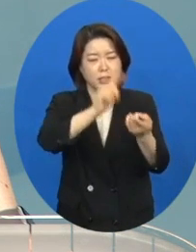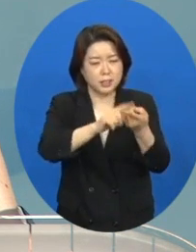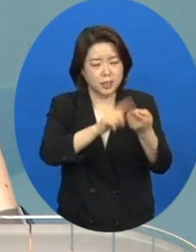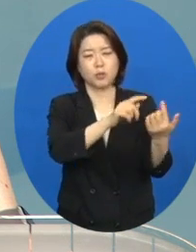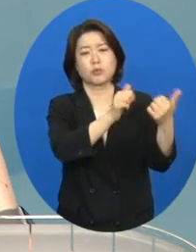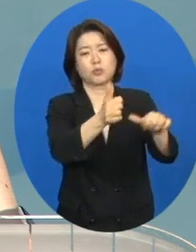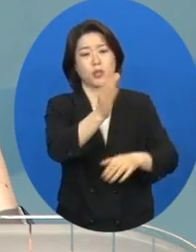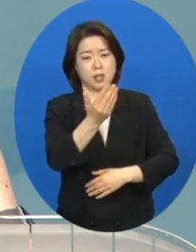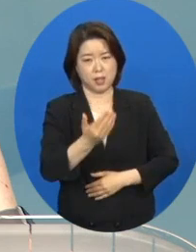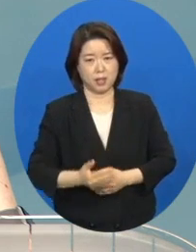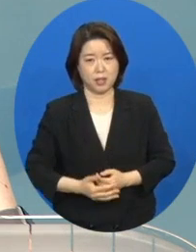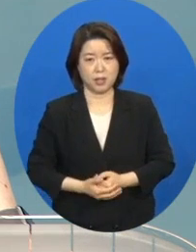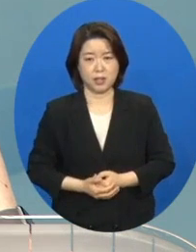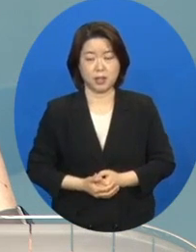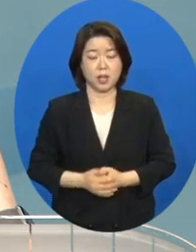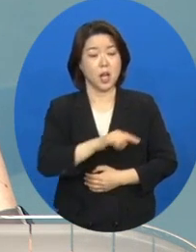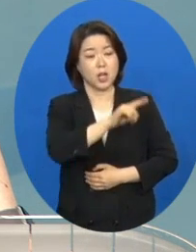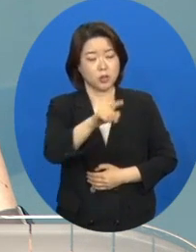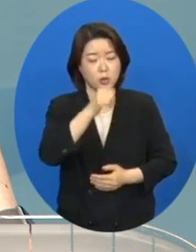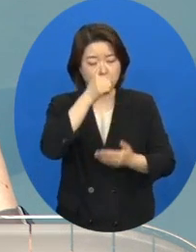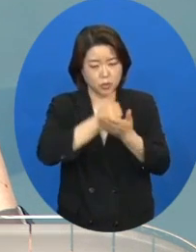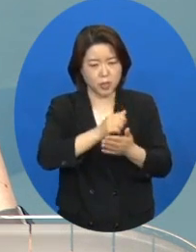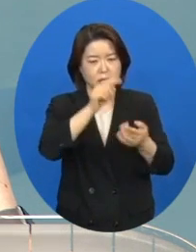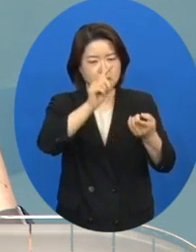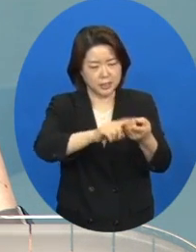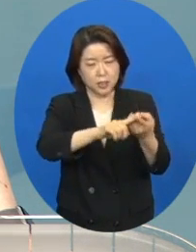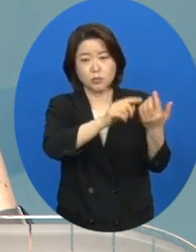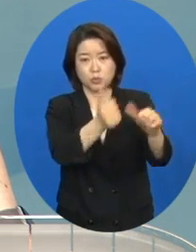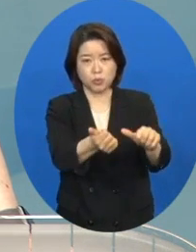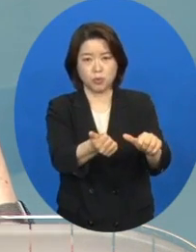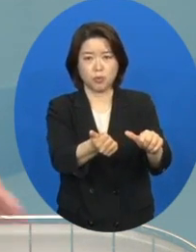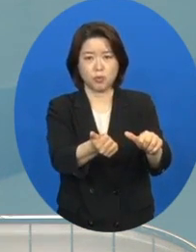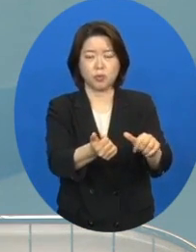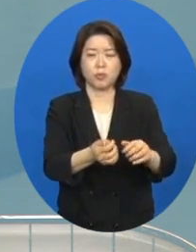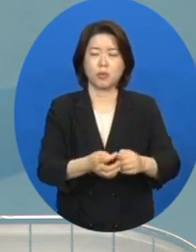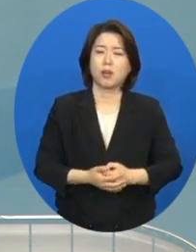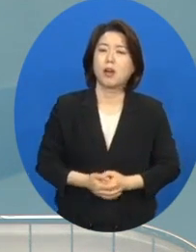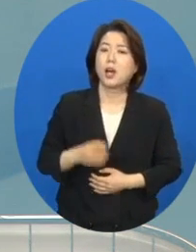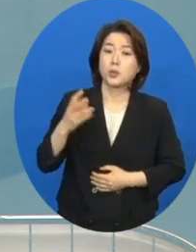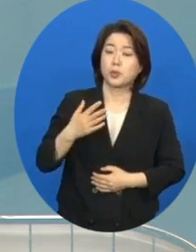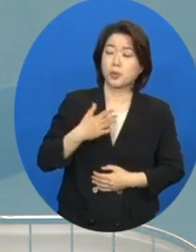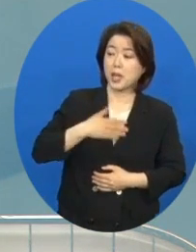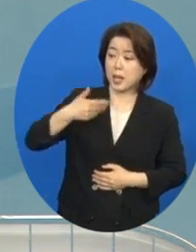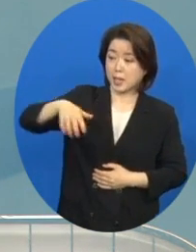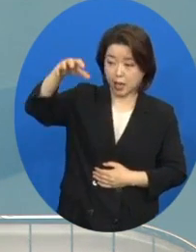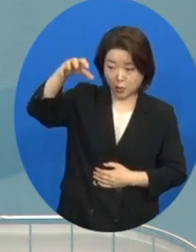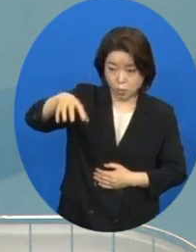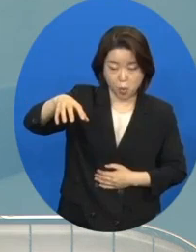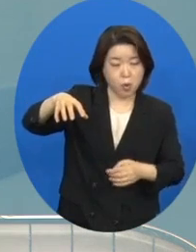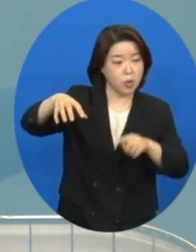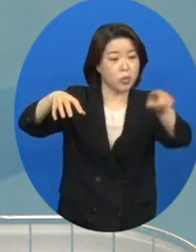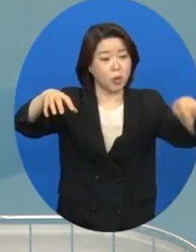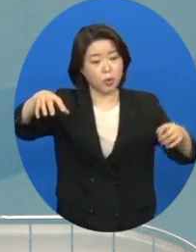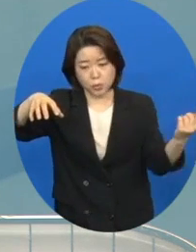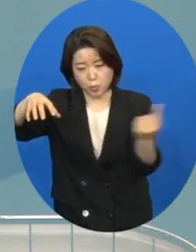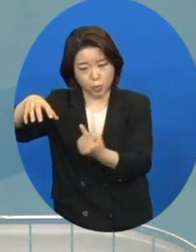것이다. 너희의 죄 가운데서 죽을 것이다. 그리고 내가 가는 곳에 너희는 올 수